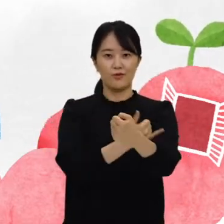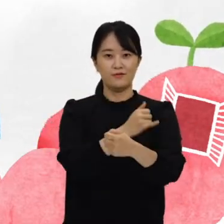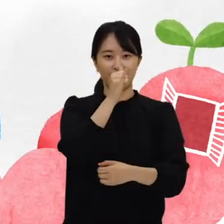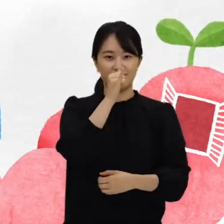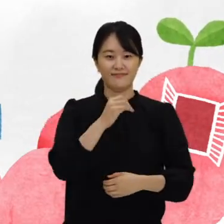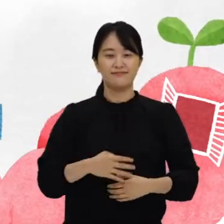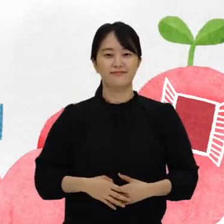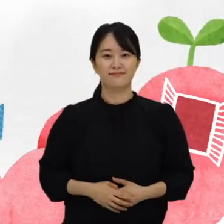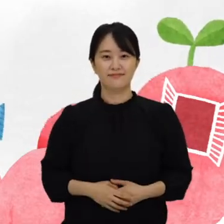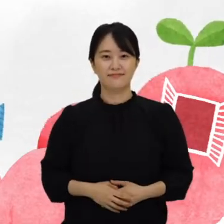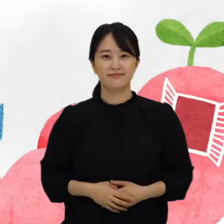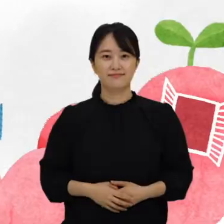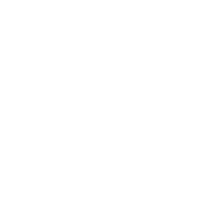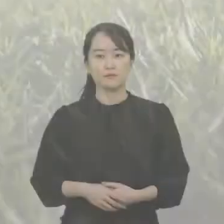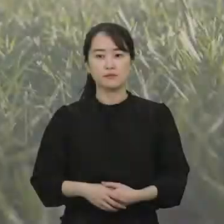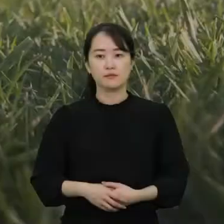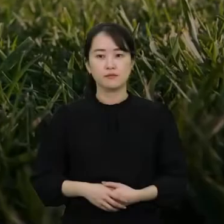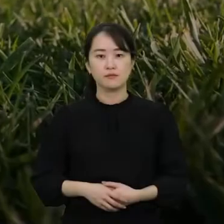있어요.